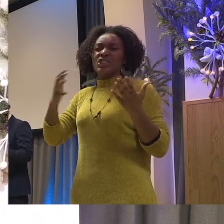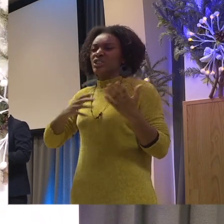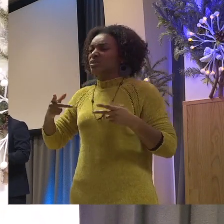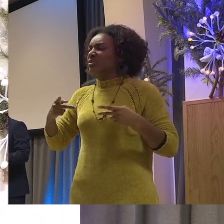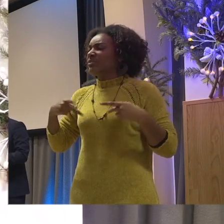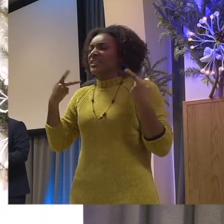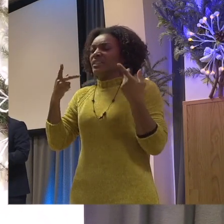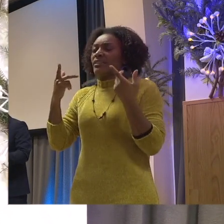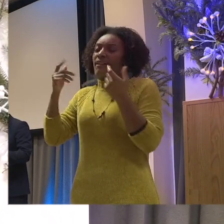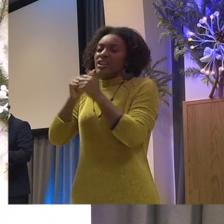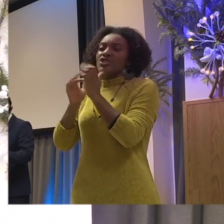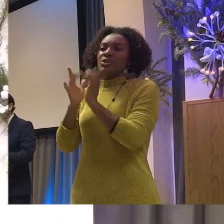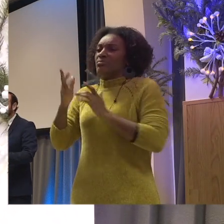Alléluia.